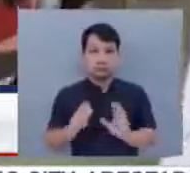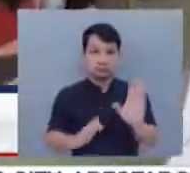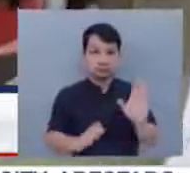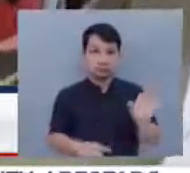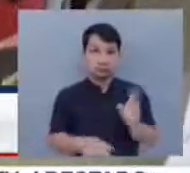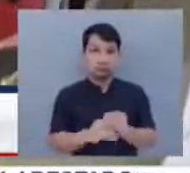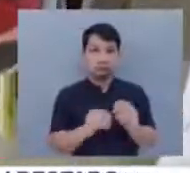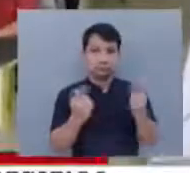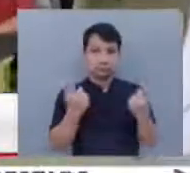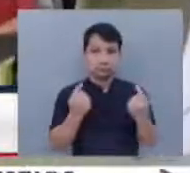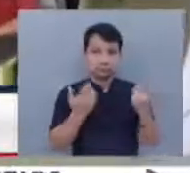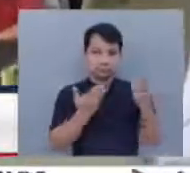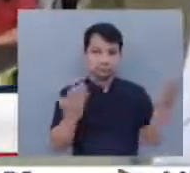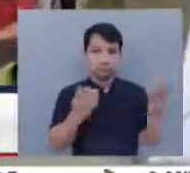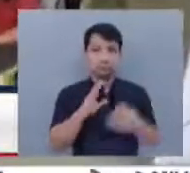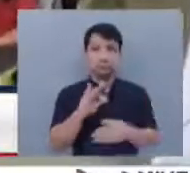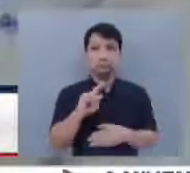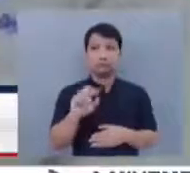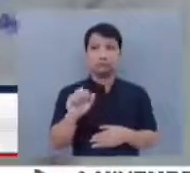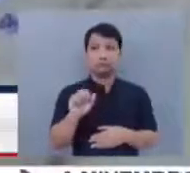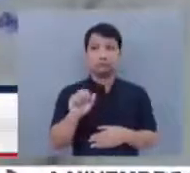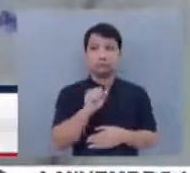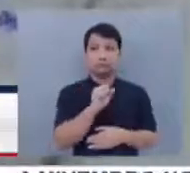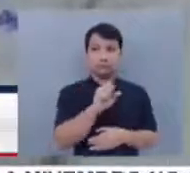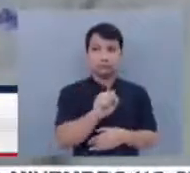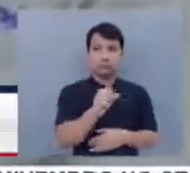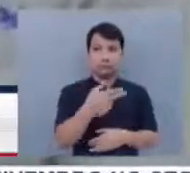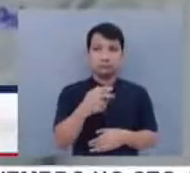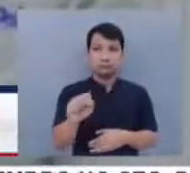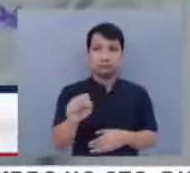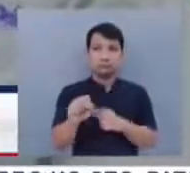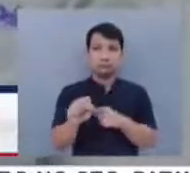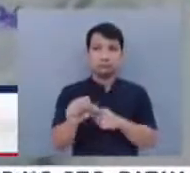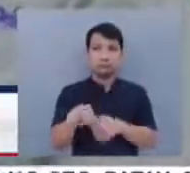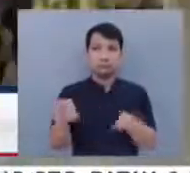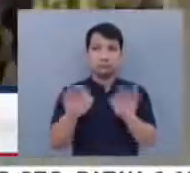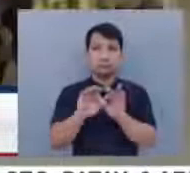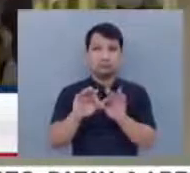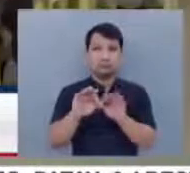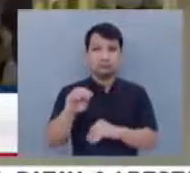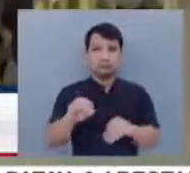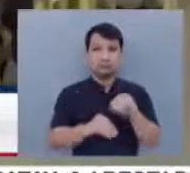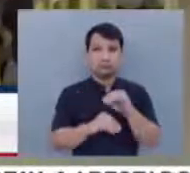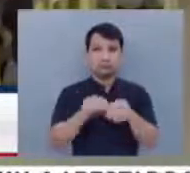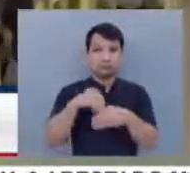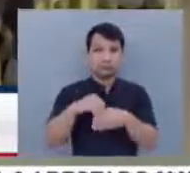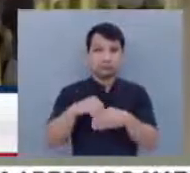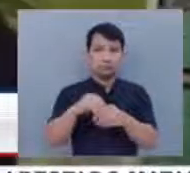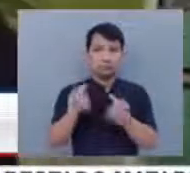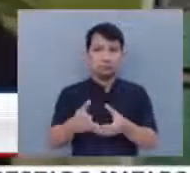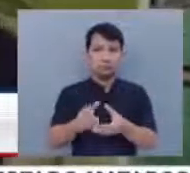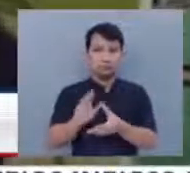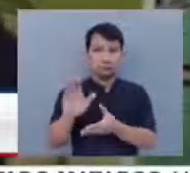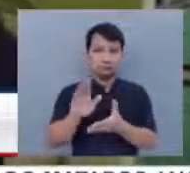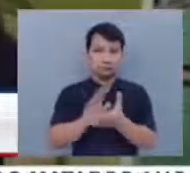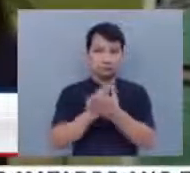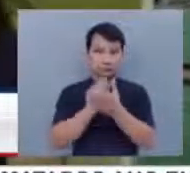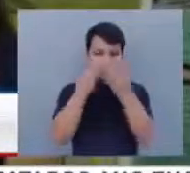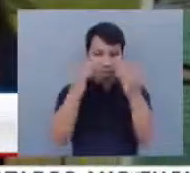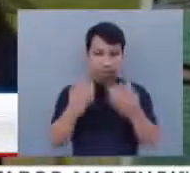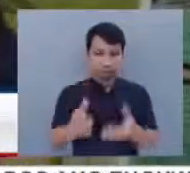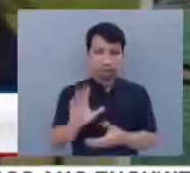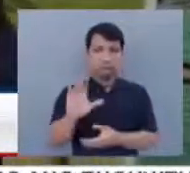sa Buting Senior High School. At kung sakaling magkaroon ng transmission sa loob ng klase ang estudyante o guro,